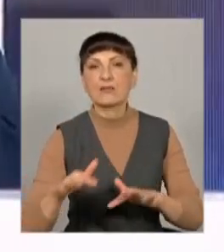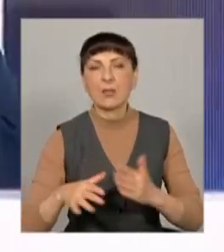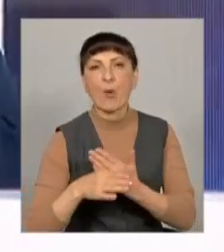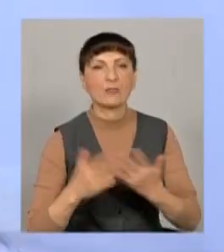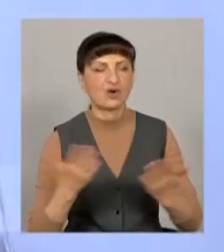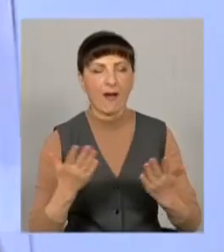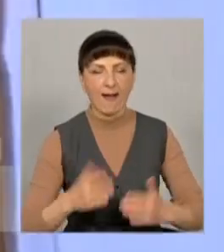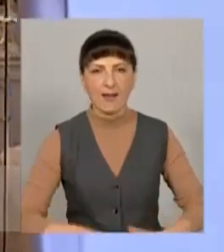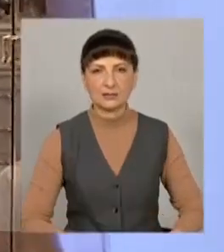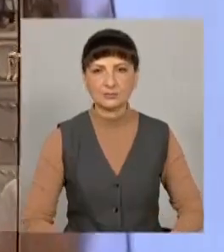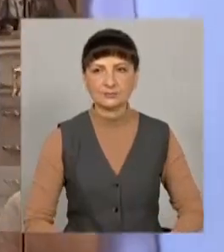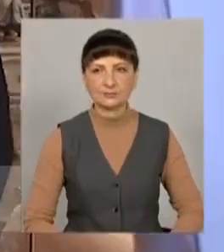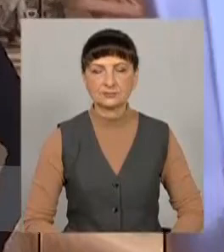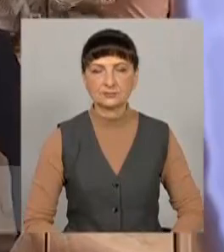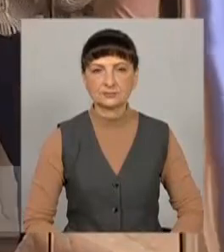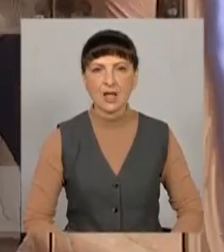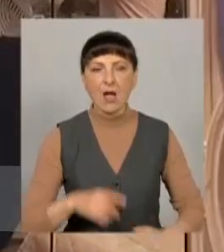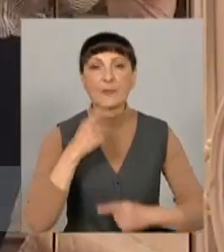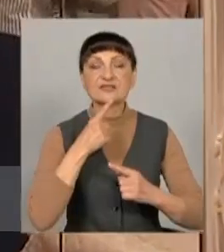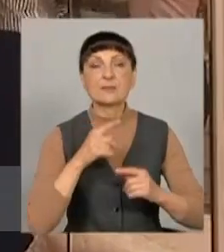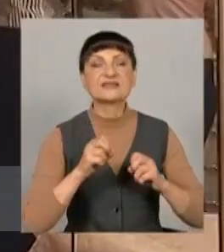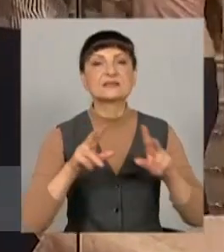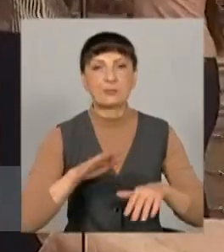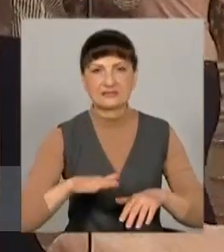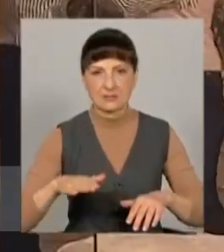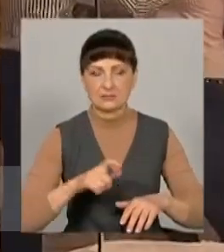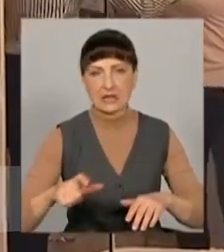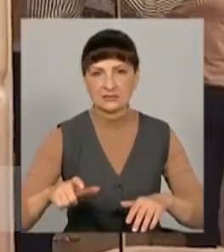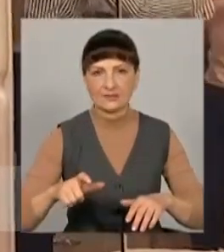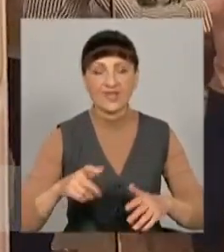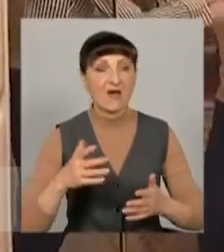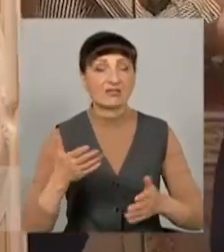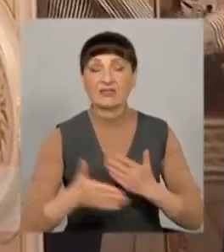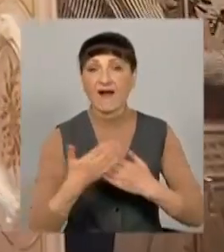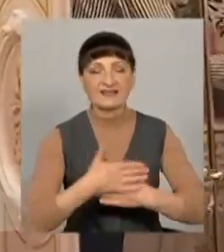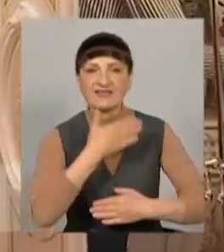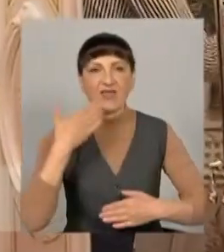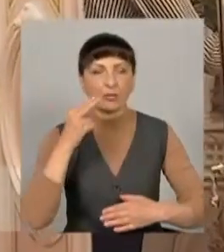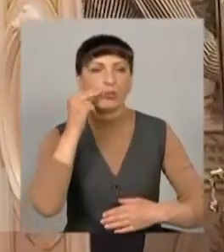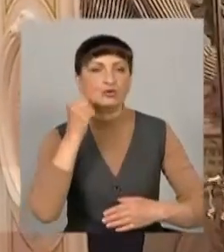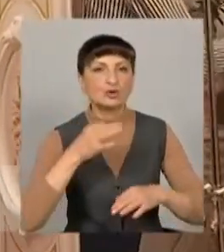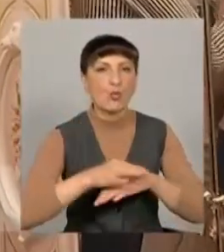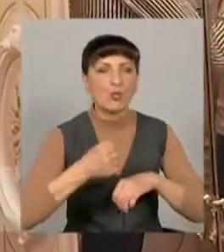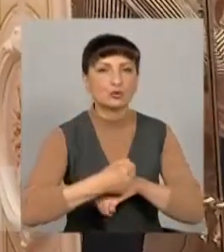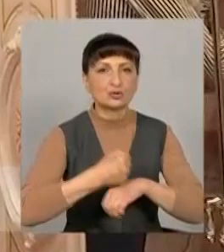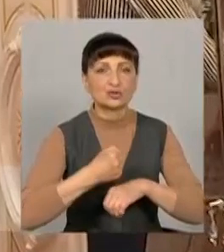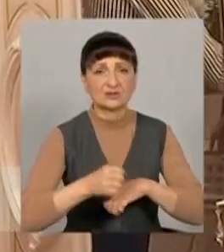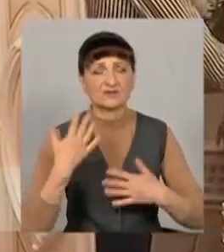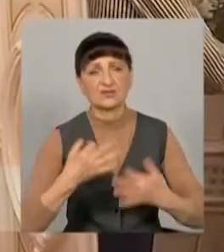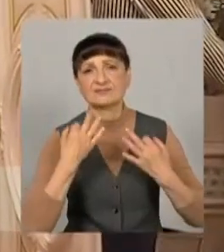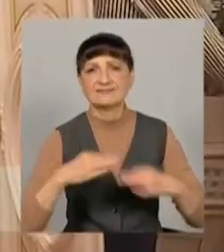на него. По словам специалистов, в результате безнаказанности домашних тиранов порождается